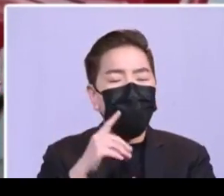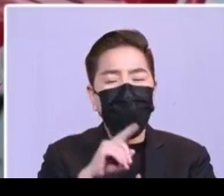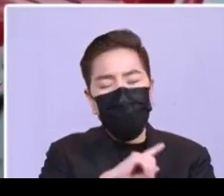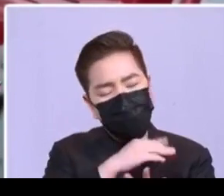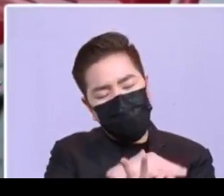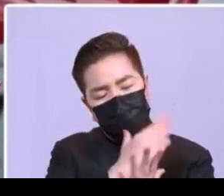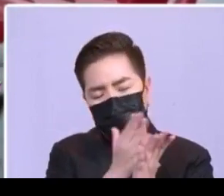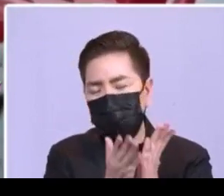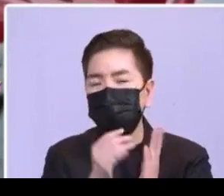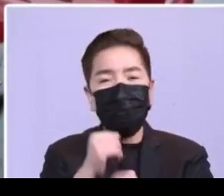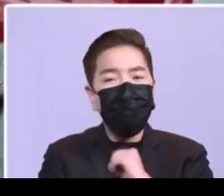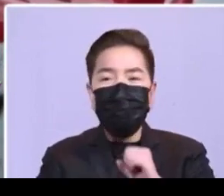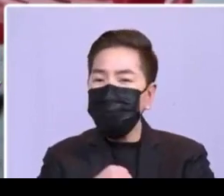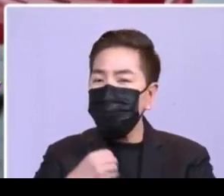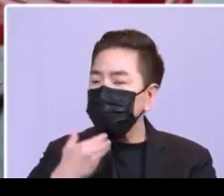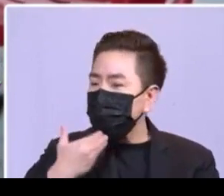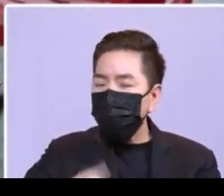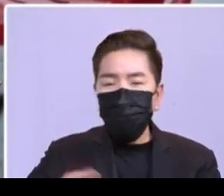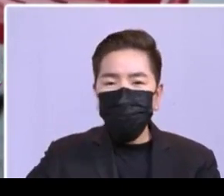ะก็คือ